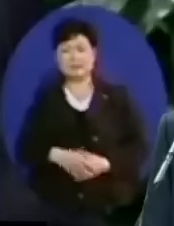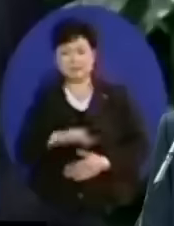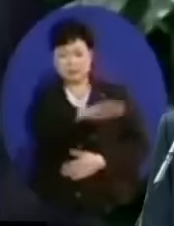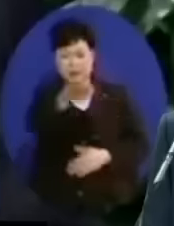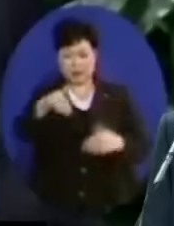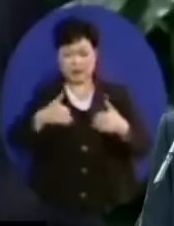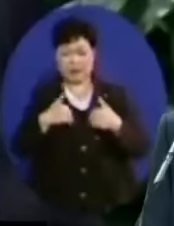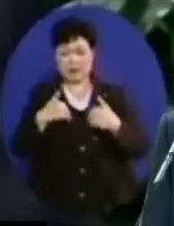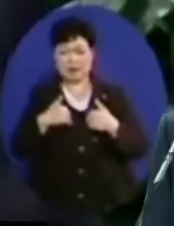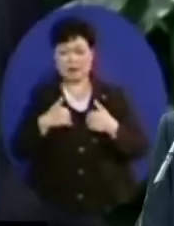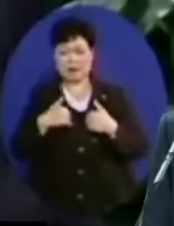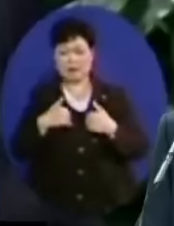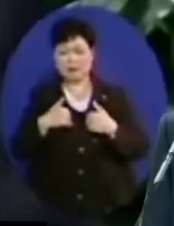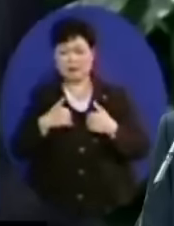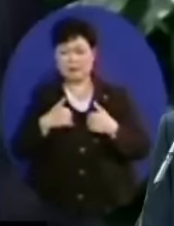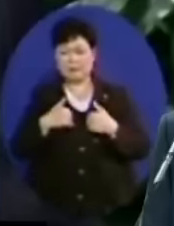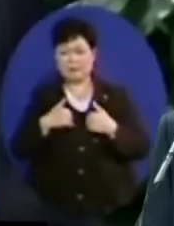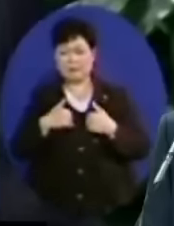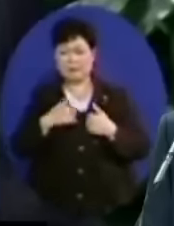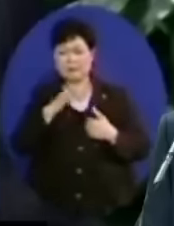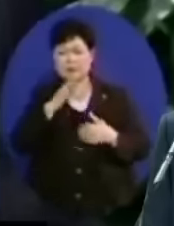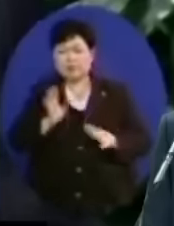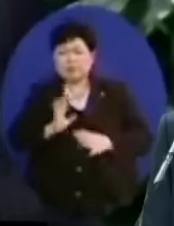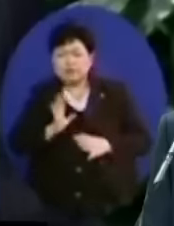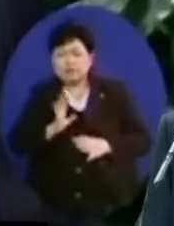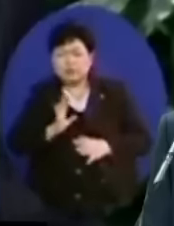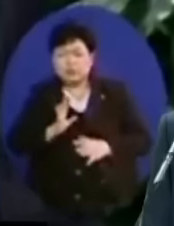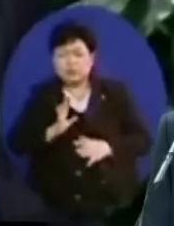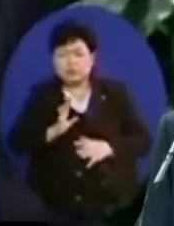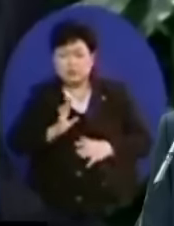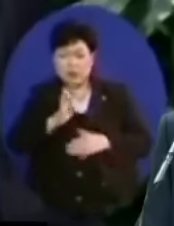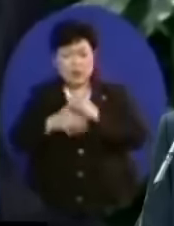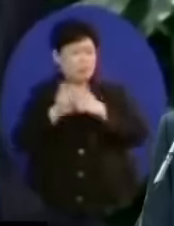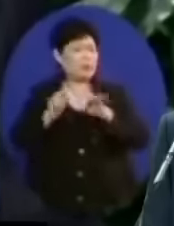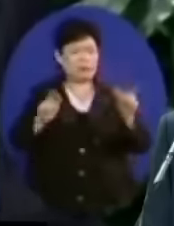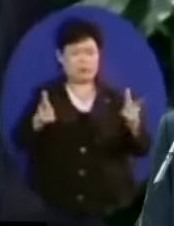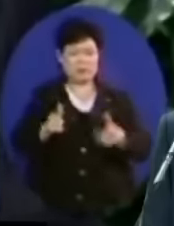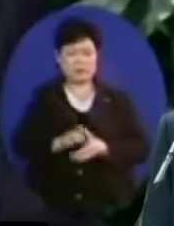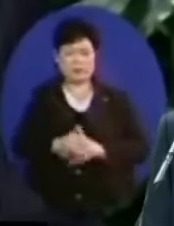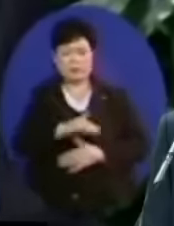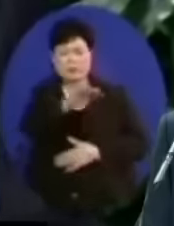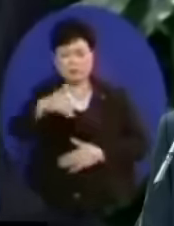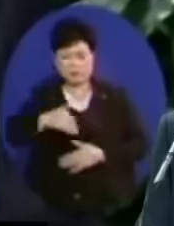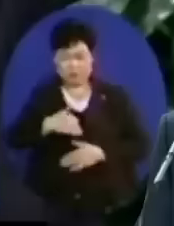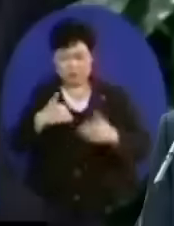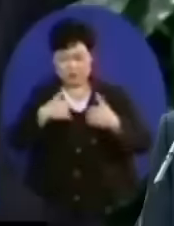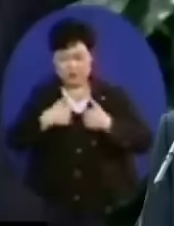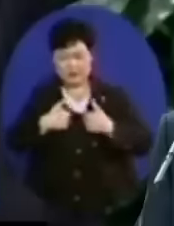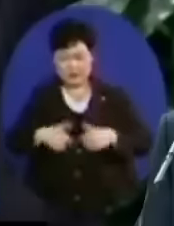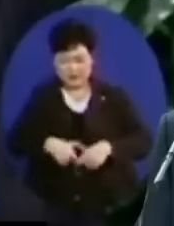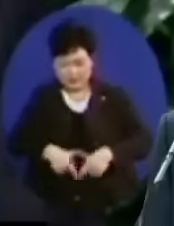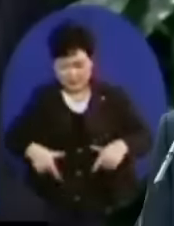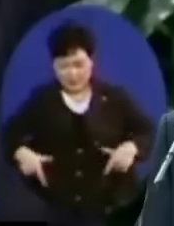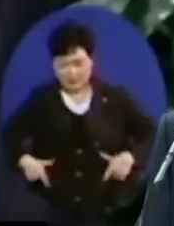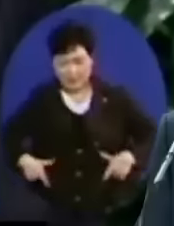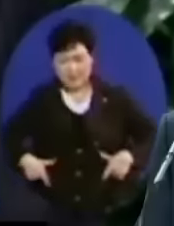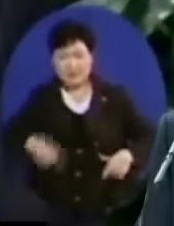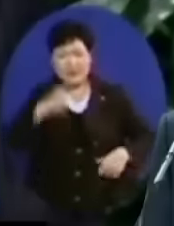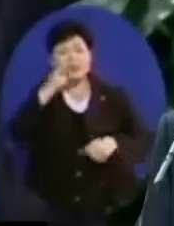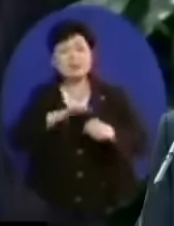우리에게 무서운 하나님 아니십니다. 우리에게 자비와 긍휼의 하나님이신 것입니다.